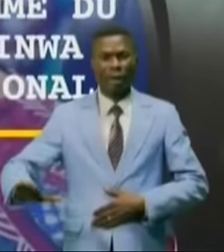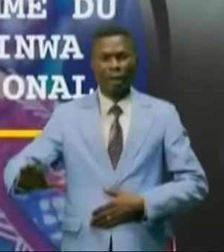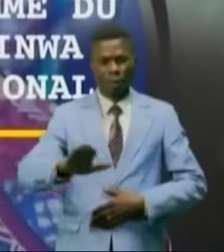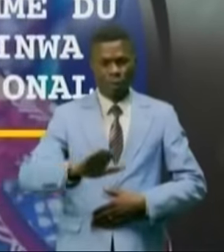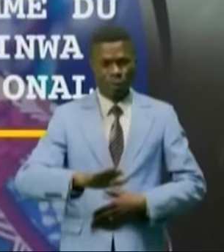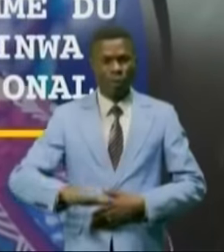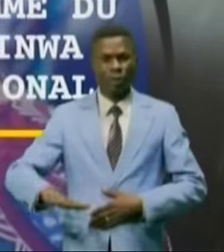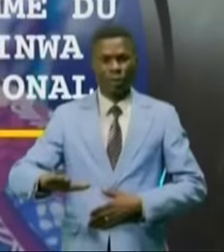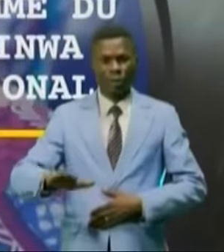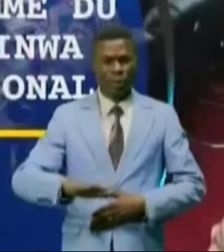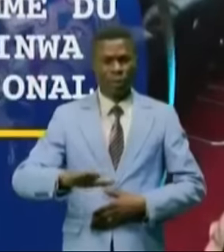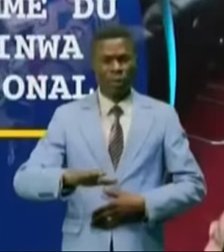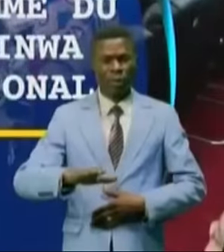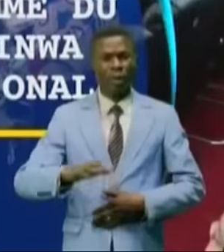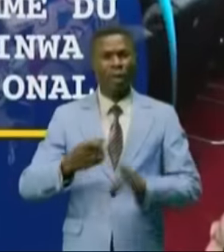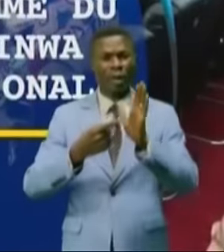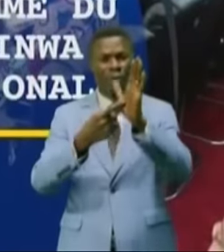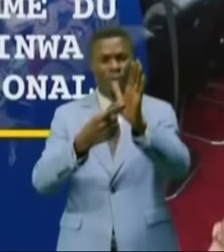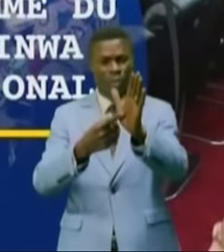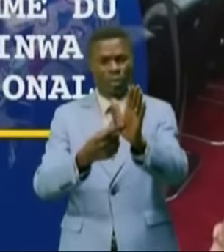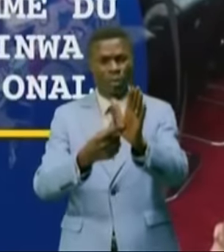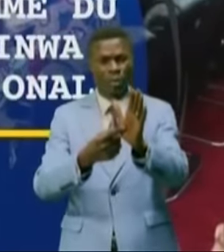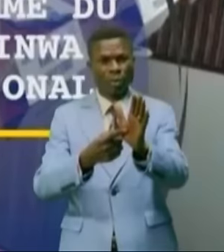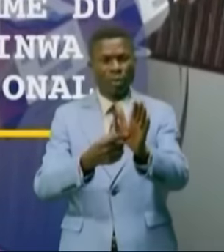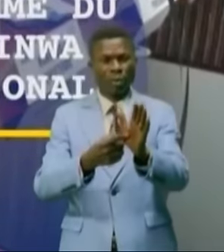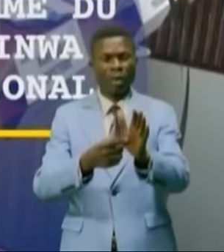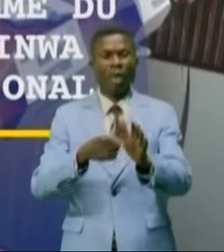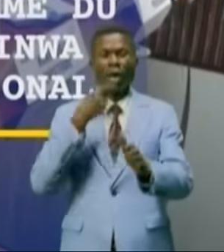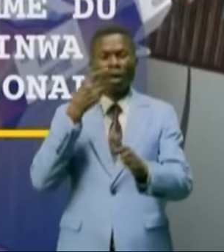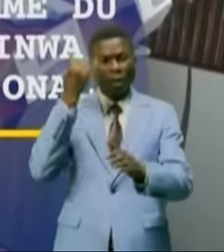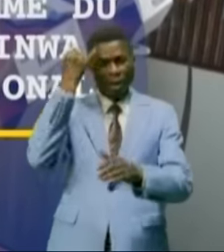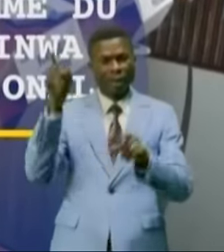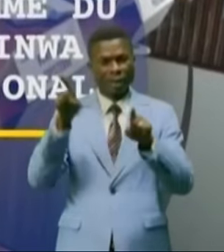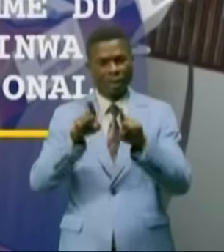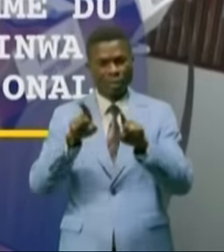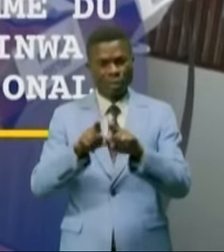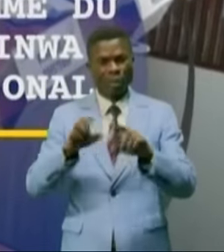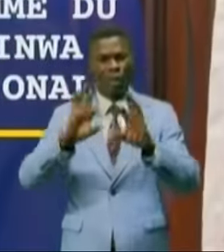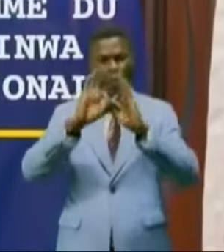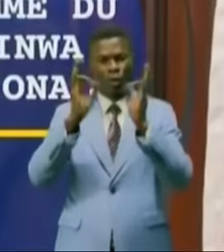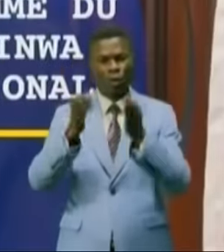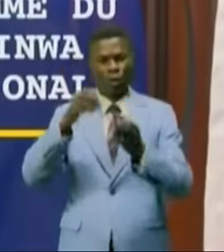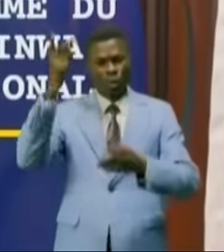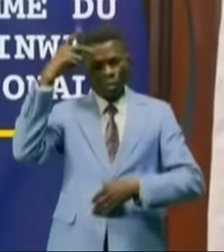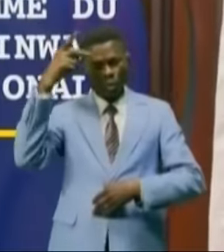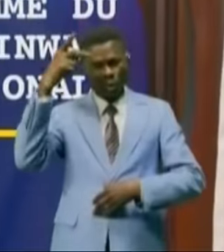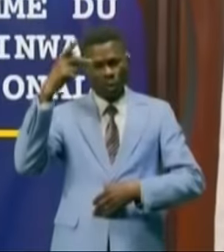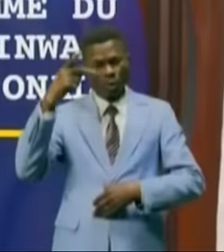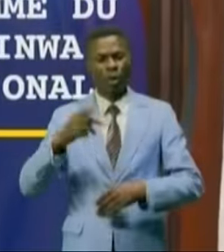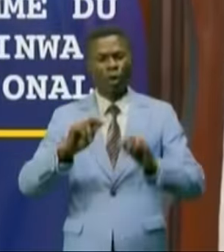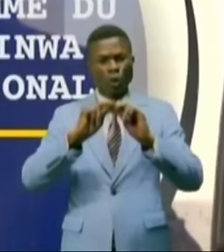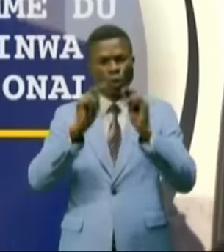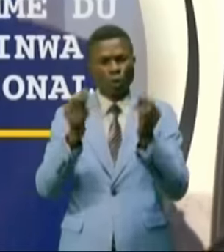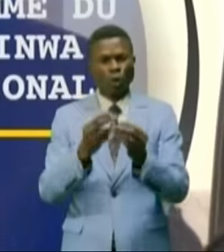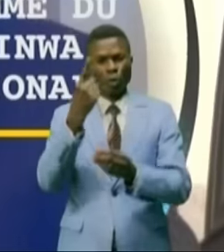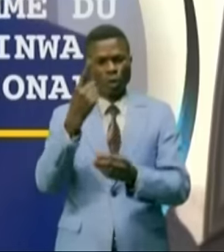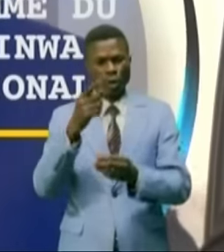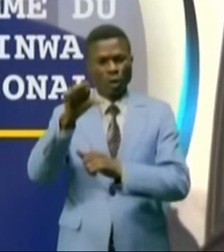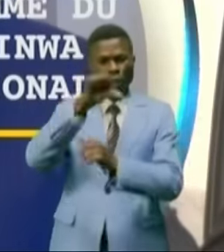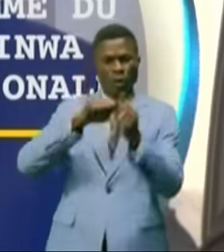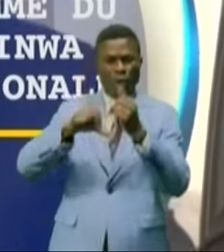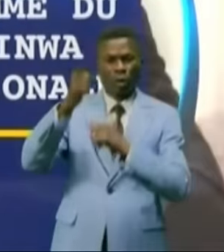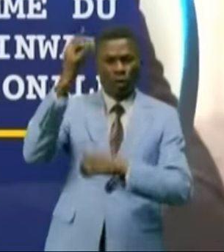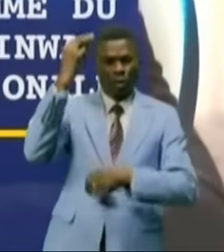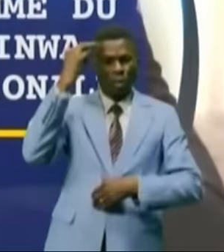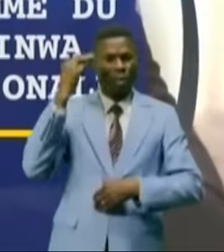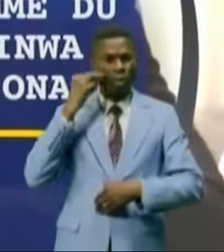nation qui affiche le même langage dont est parlé dans cette famille politique qui fait bloc autour de la première ministre